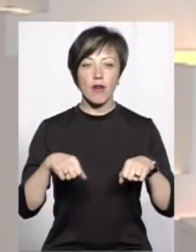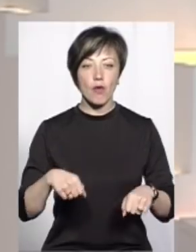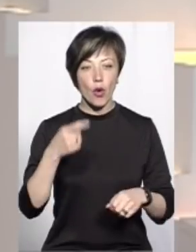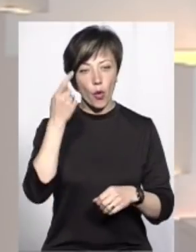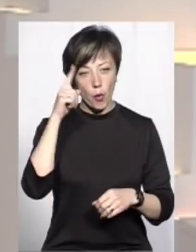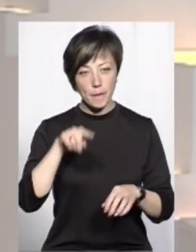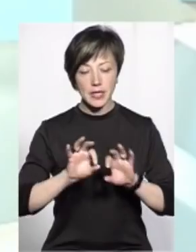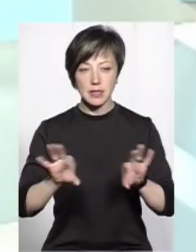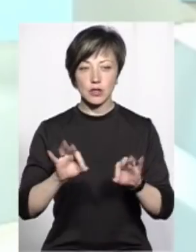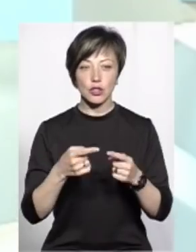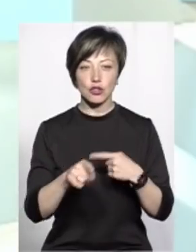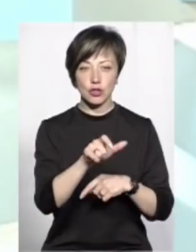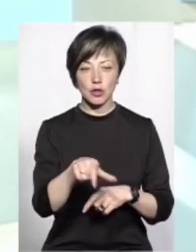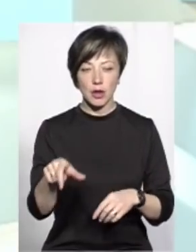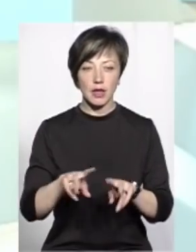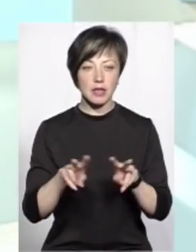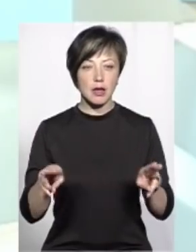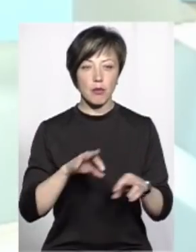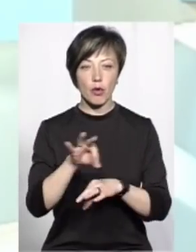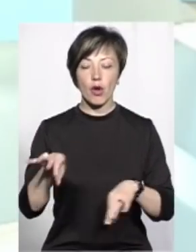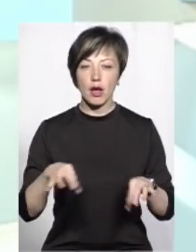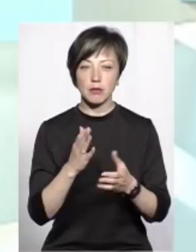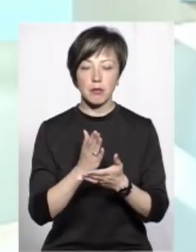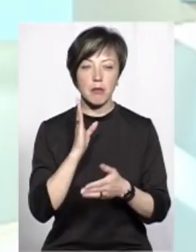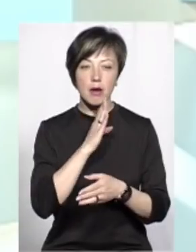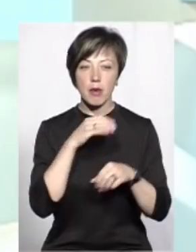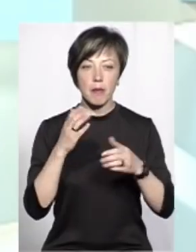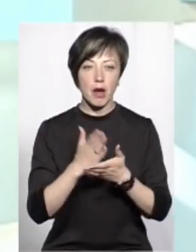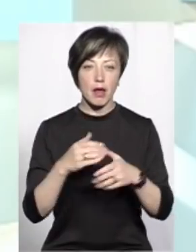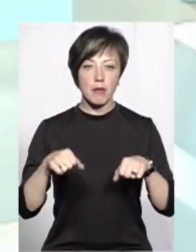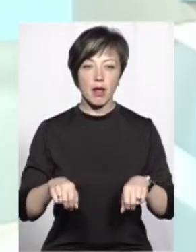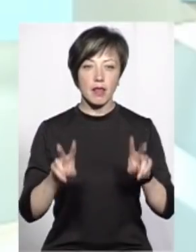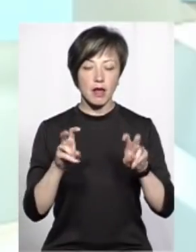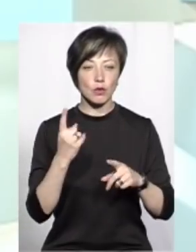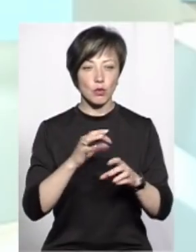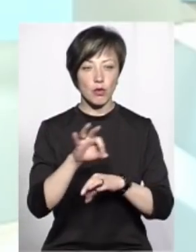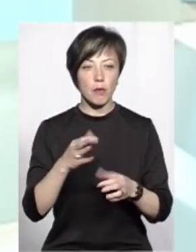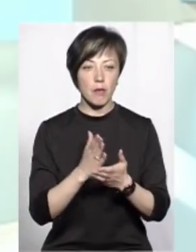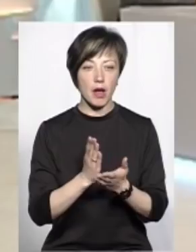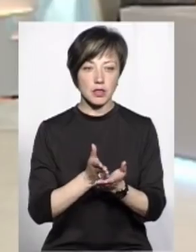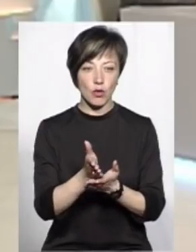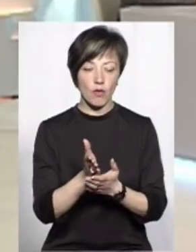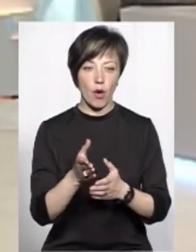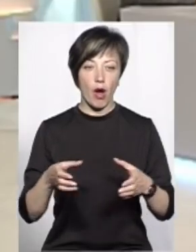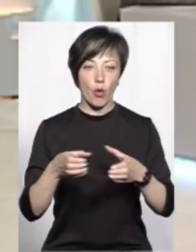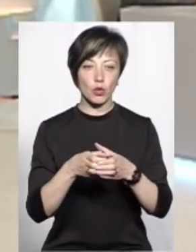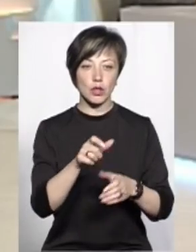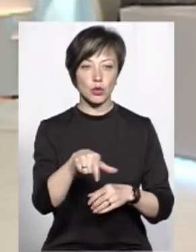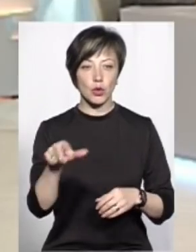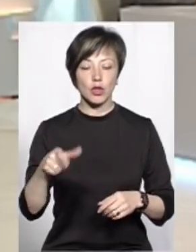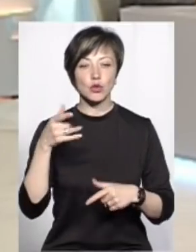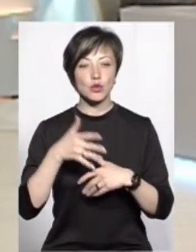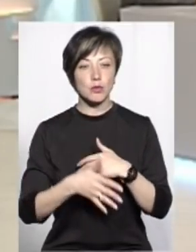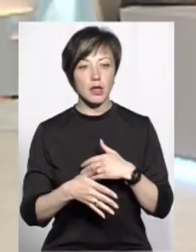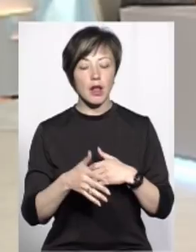інших жителів. Так само працюємо. Просто проект «Мама має право» – це назва одного проекту, яка має свою цільову аудиторію.